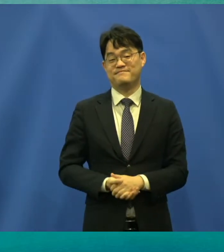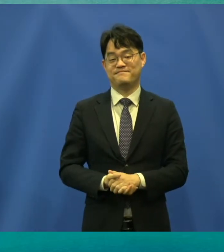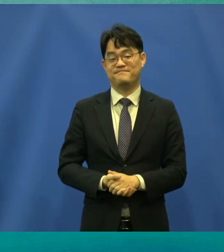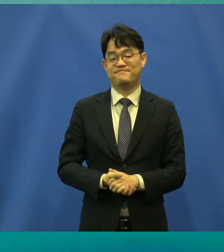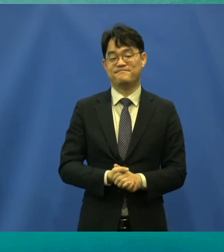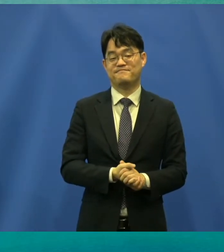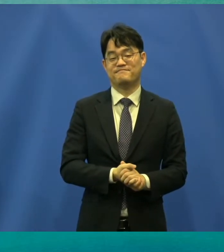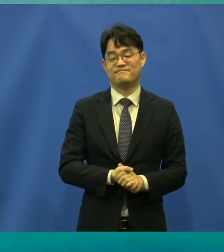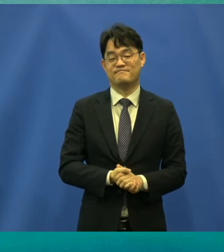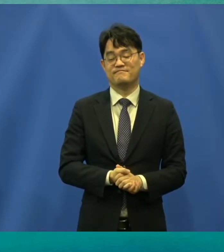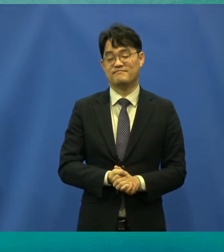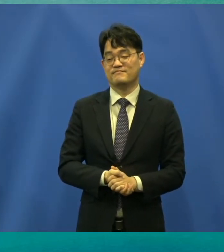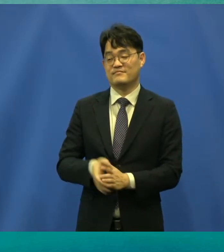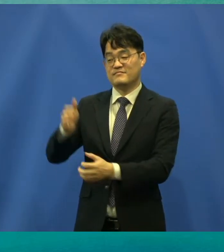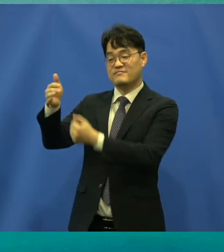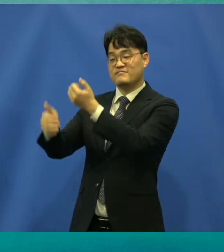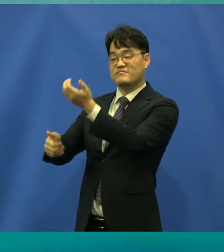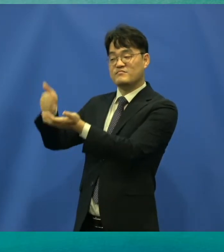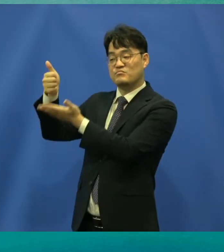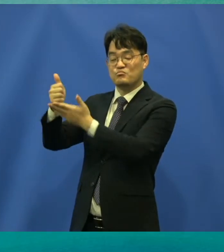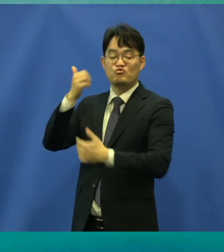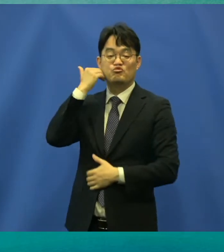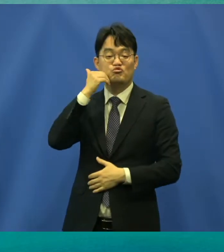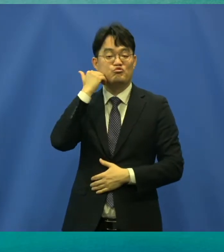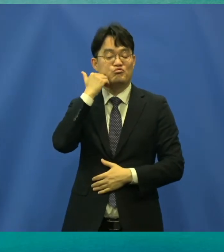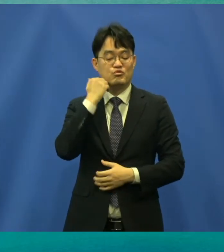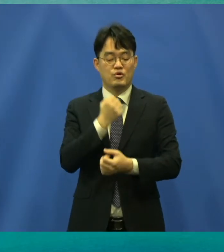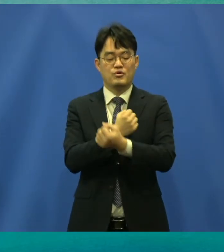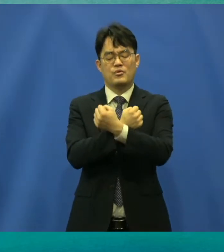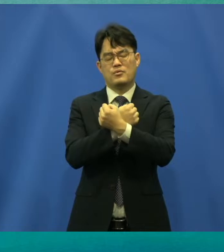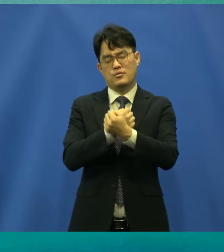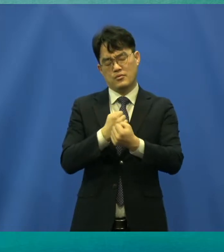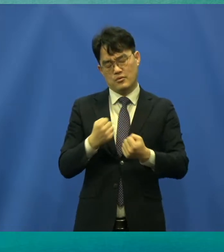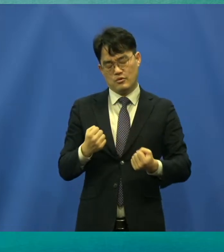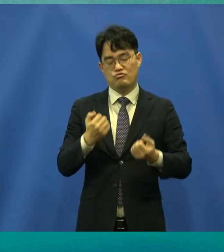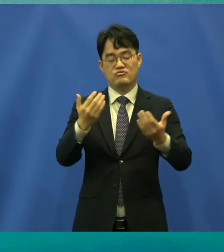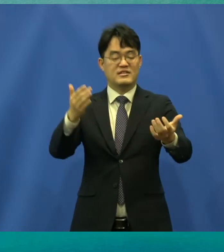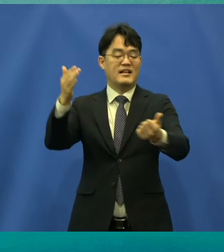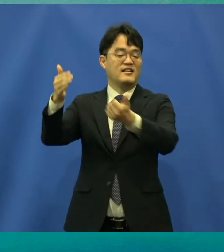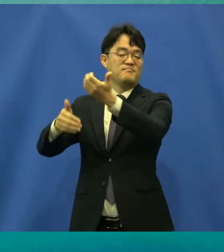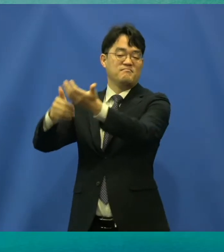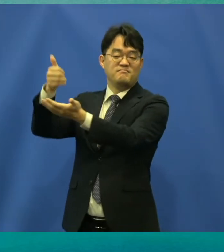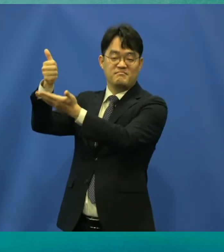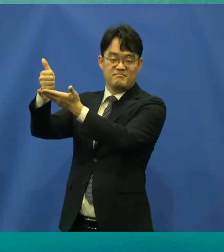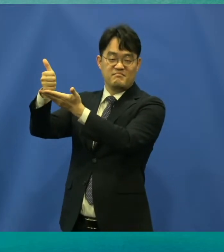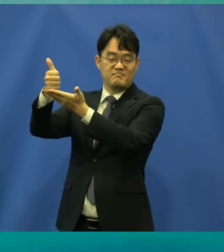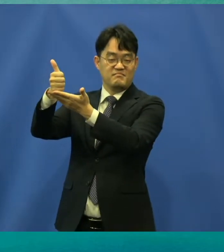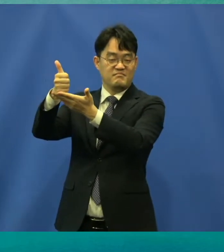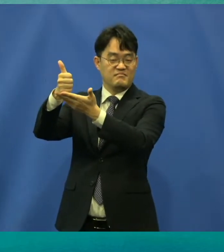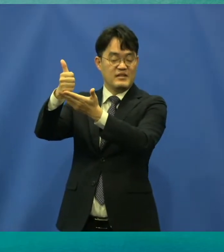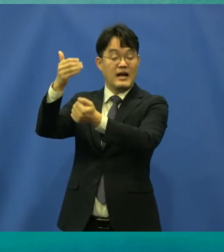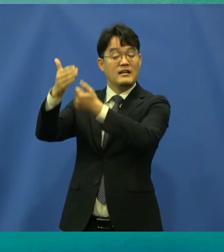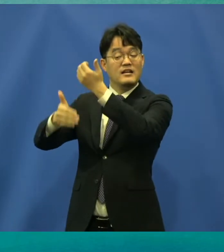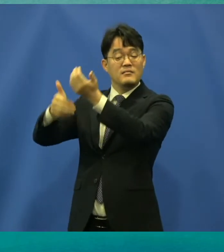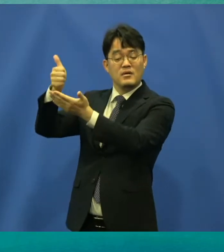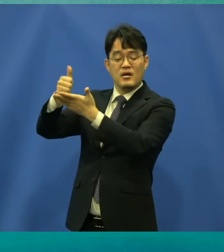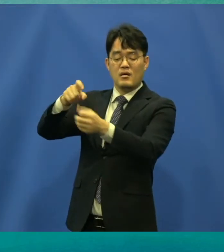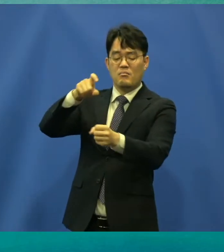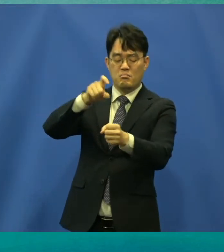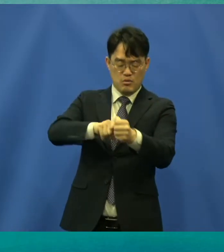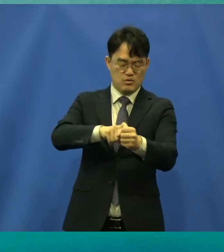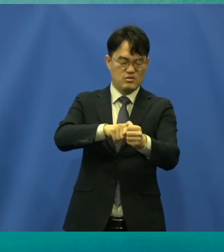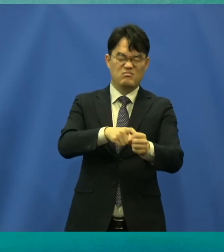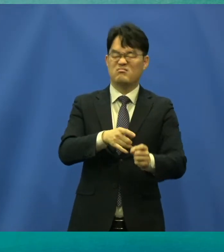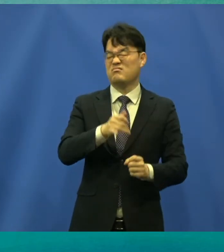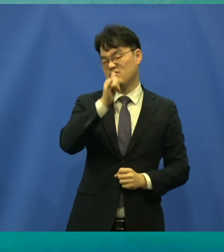여러분, 하나님은 용서하십니다. 근데 그 용서하신 목적이 있습니다. 그를 이곳까지 데려오신 이유가